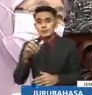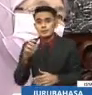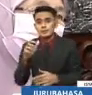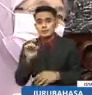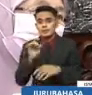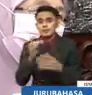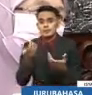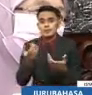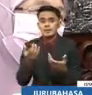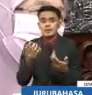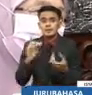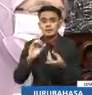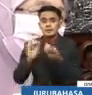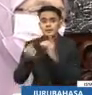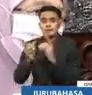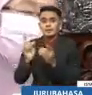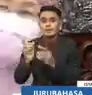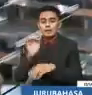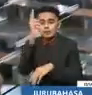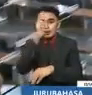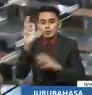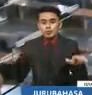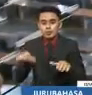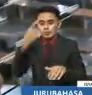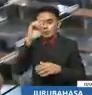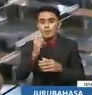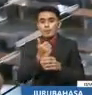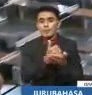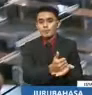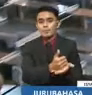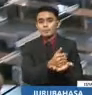berikut bergerak tuh Dicoba Thank you